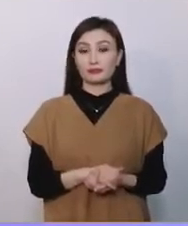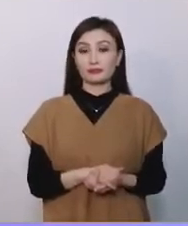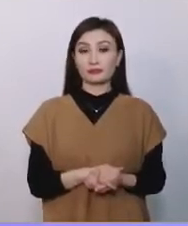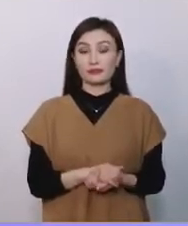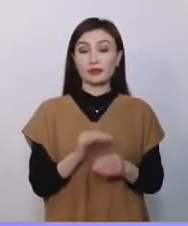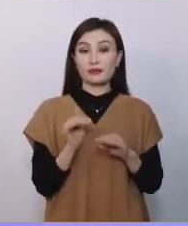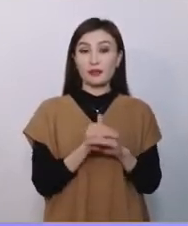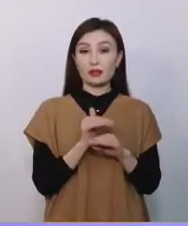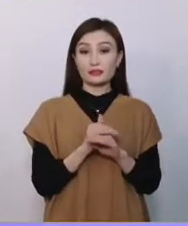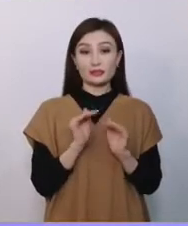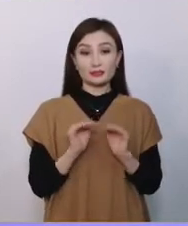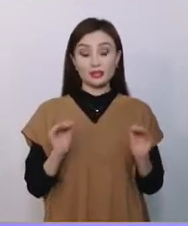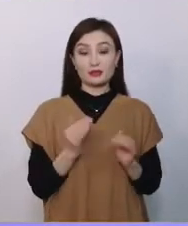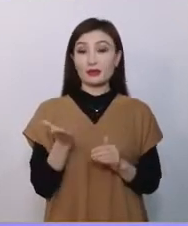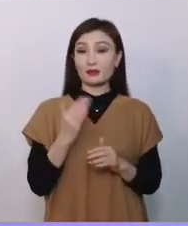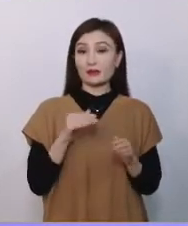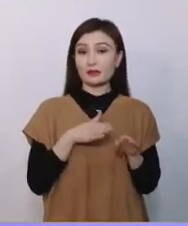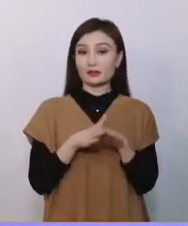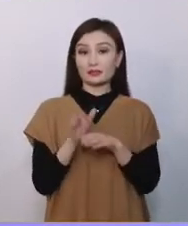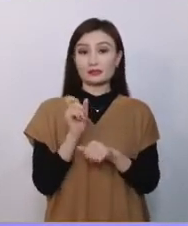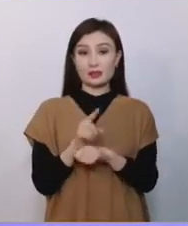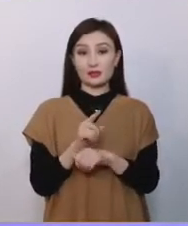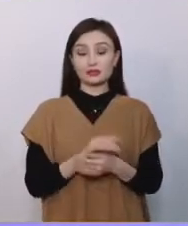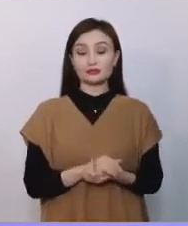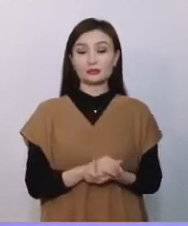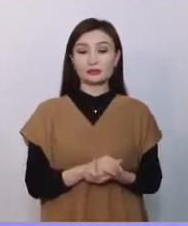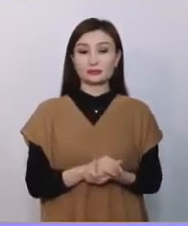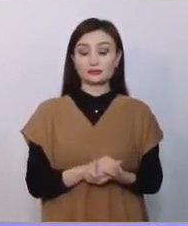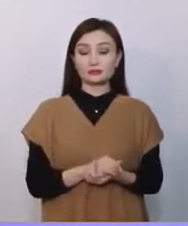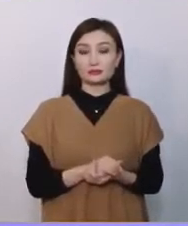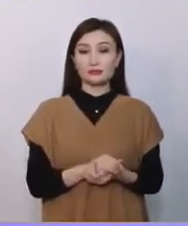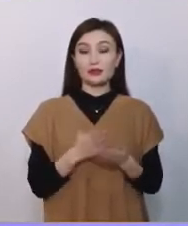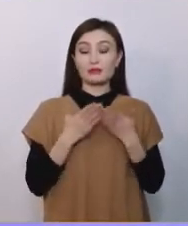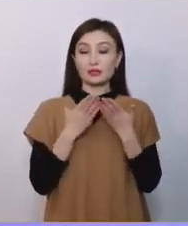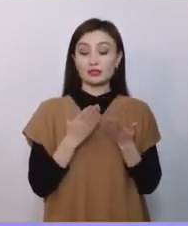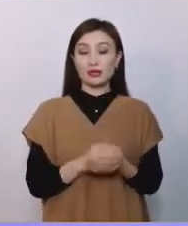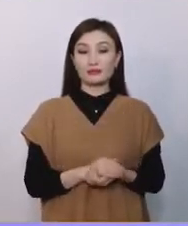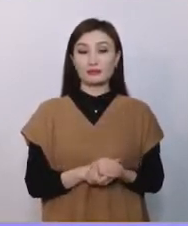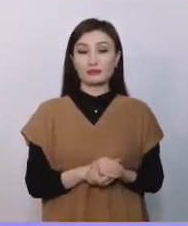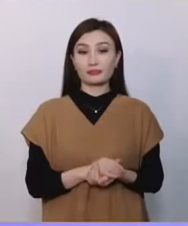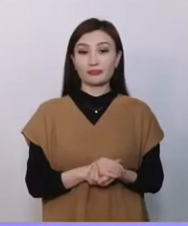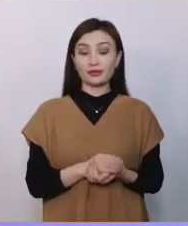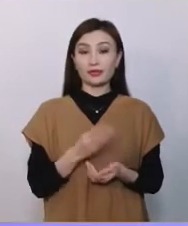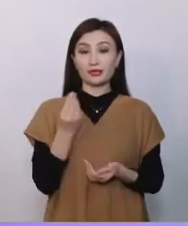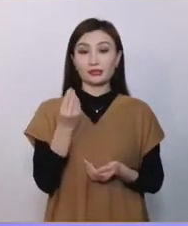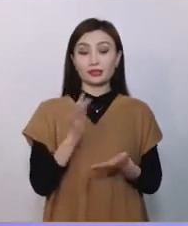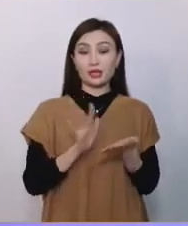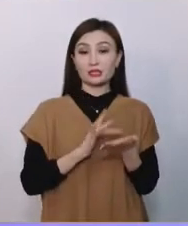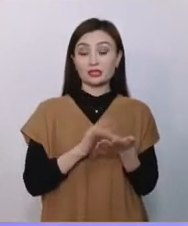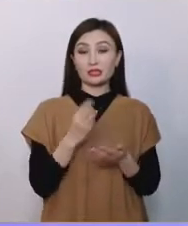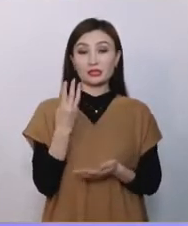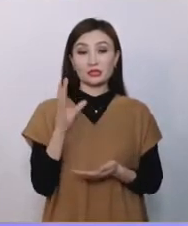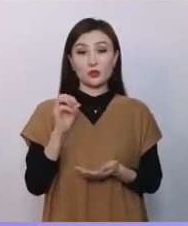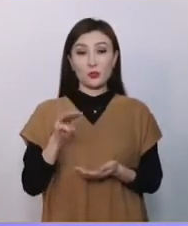молодцы ребята давайте решим задачу прочитаем задачу цена тетради 3